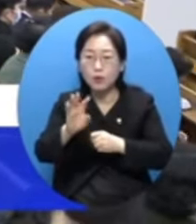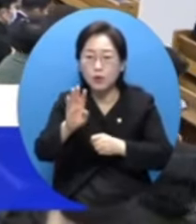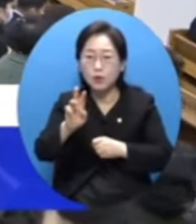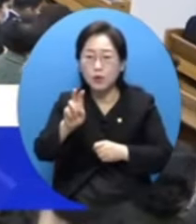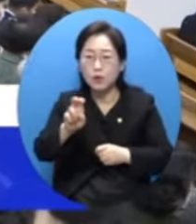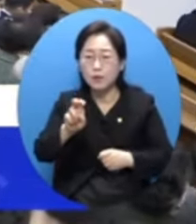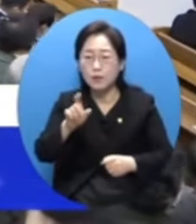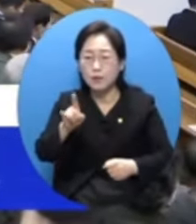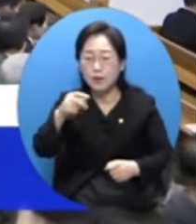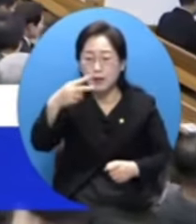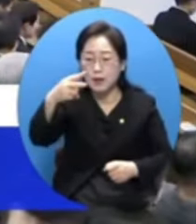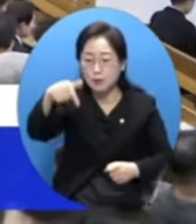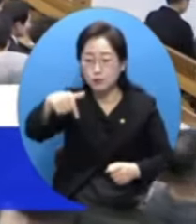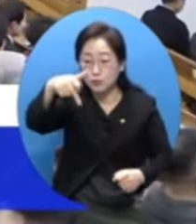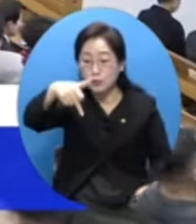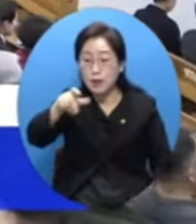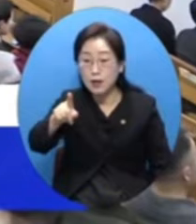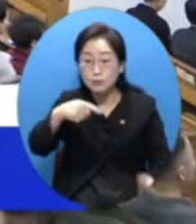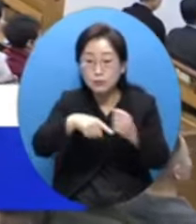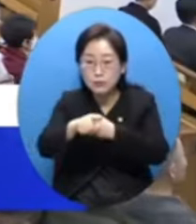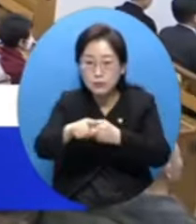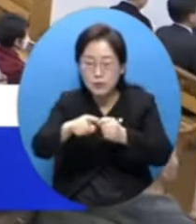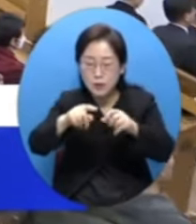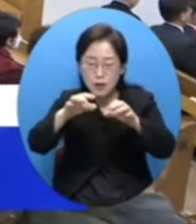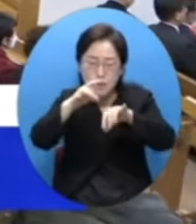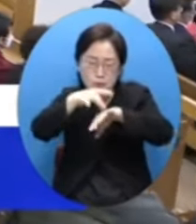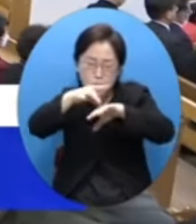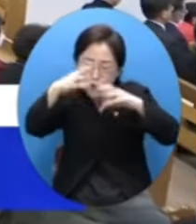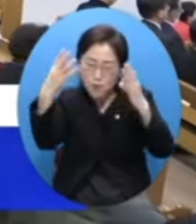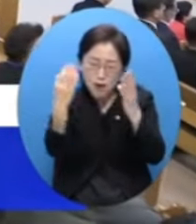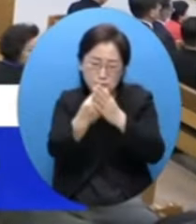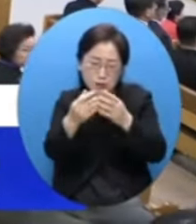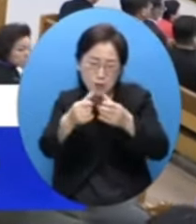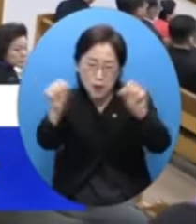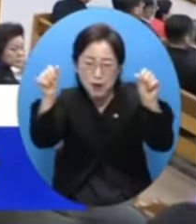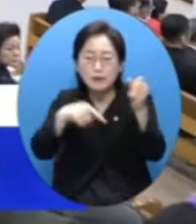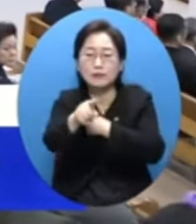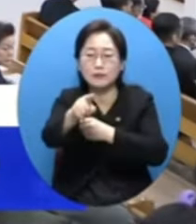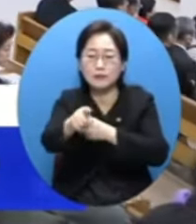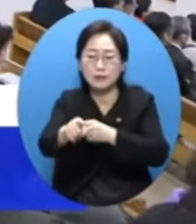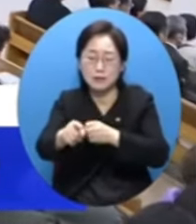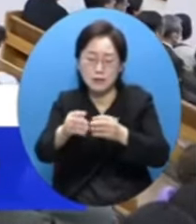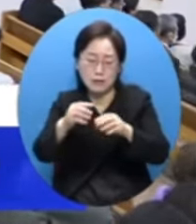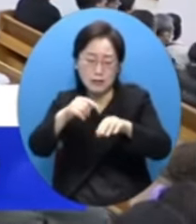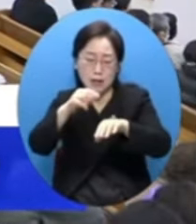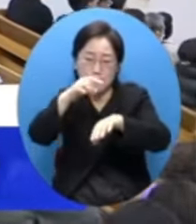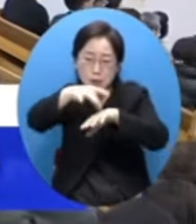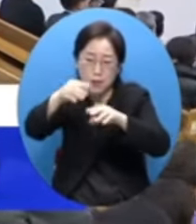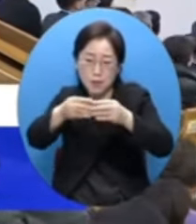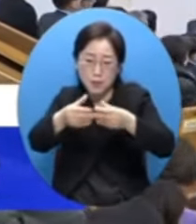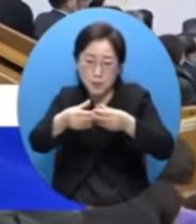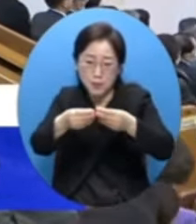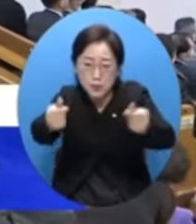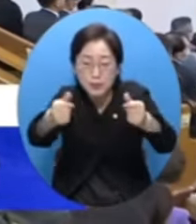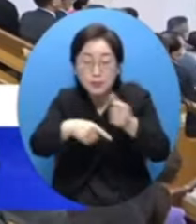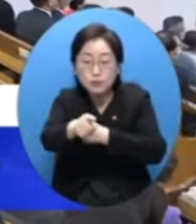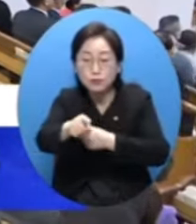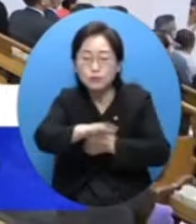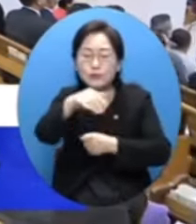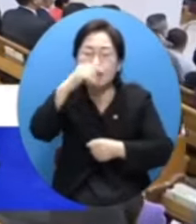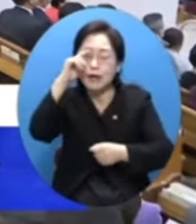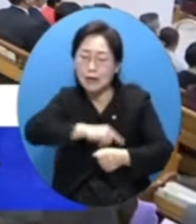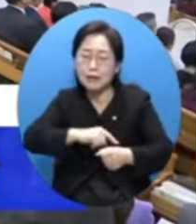부스러지는 치명적인 상해를 말합니다 공동번역은 그를 으스러 뜨리는 것은 우리의 악행 때문이라고 번역을